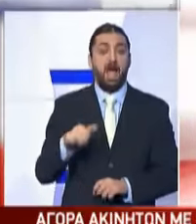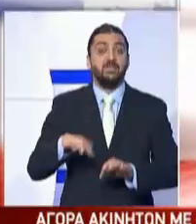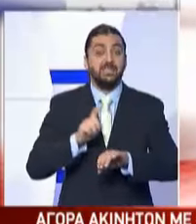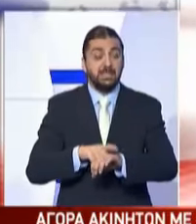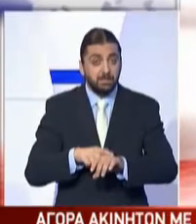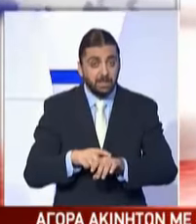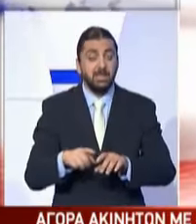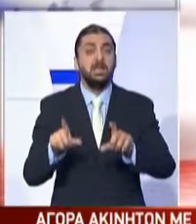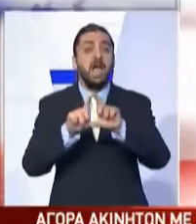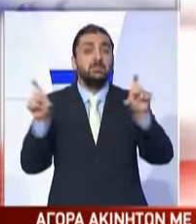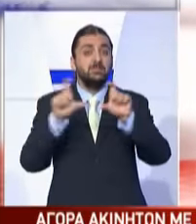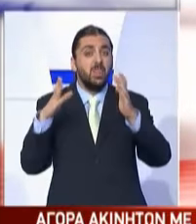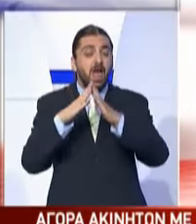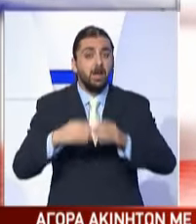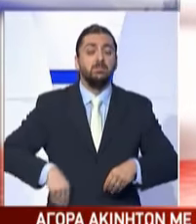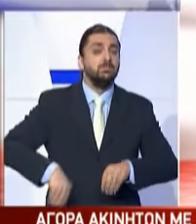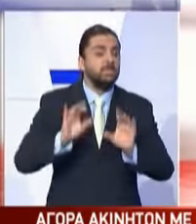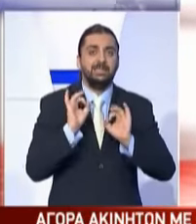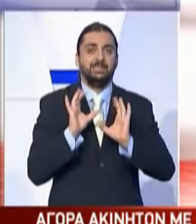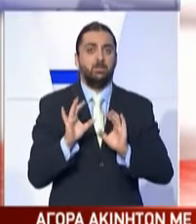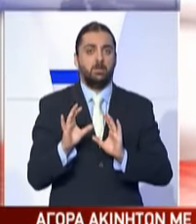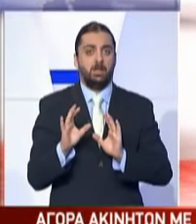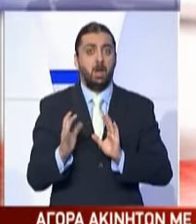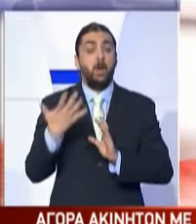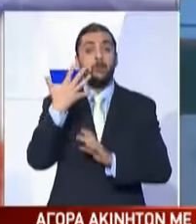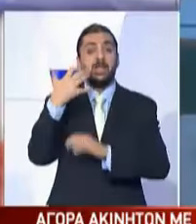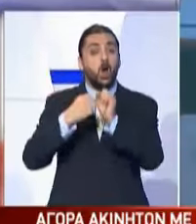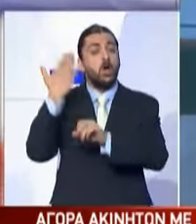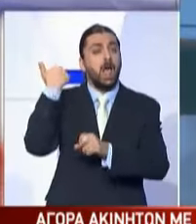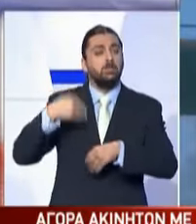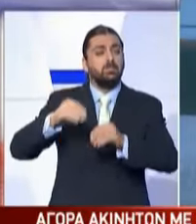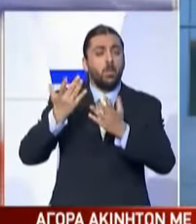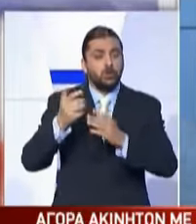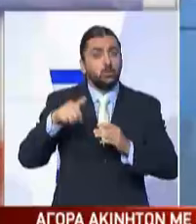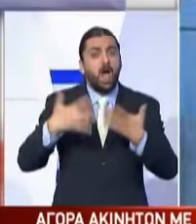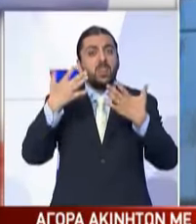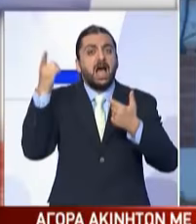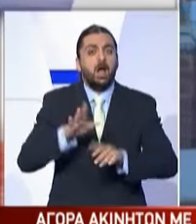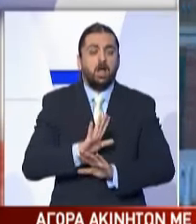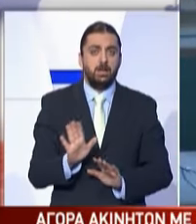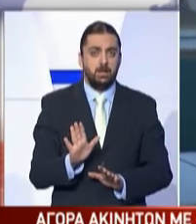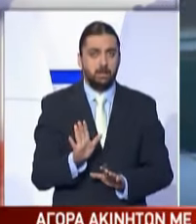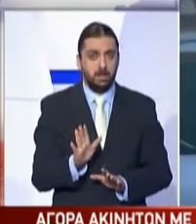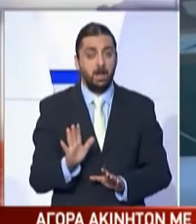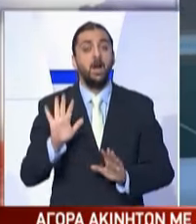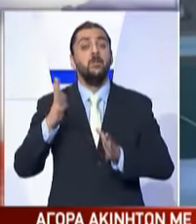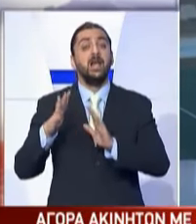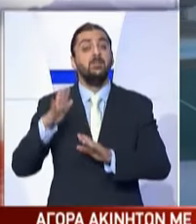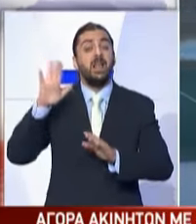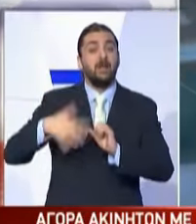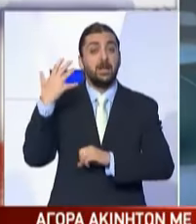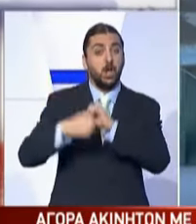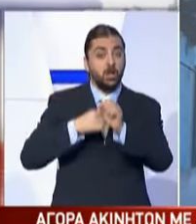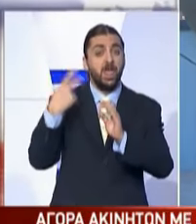Η κίνηση στην αγορά είναι το 10% από ό,τι ξέραμε πριν από 5 χρόνια. Την τελευταία πενταετία υπολογίζεται ότι έχουν κατασκευαστεί περίπου